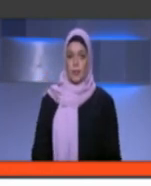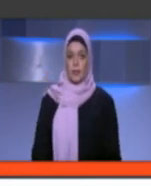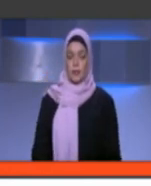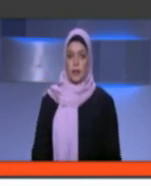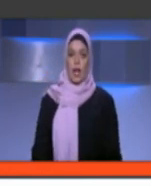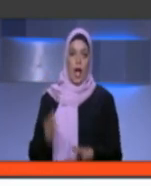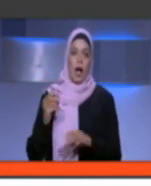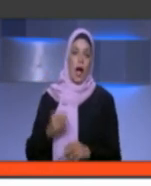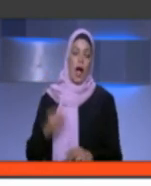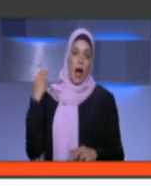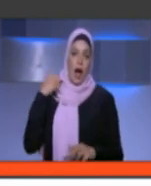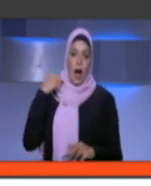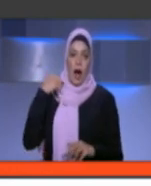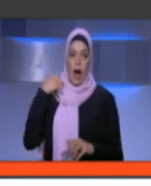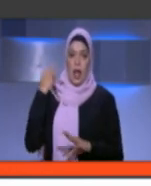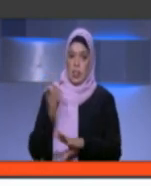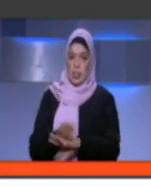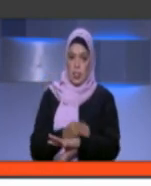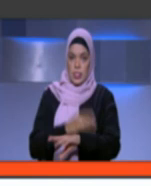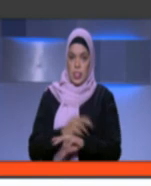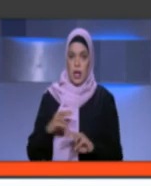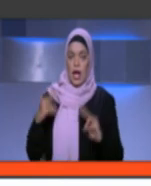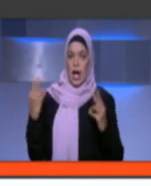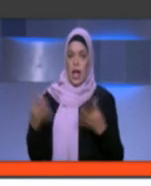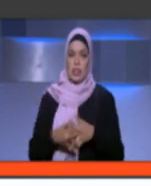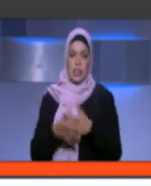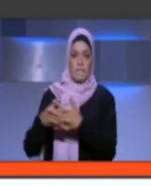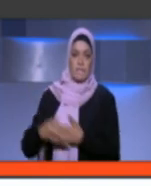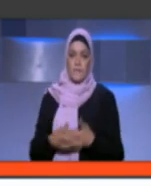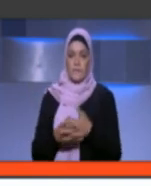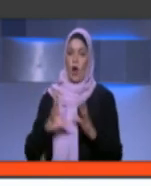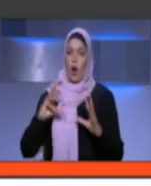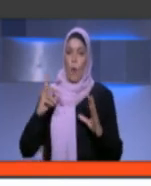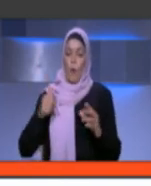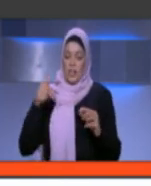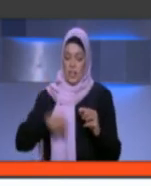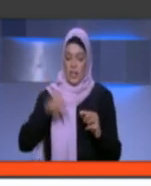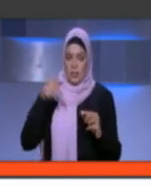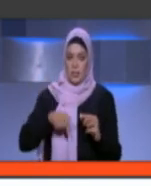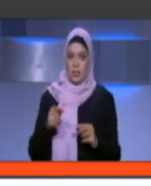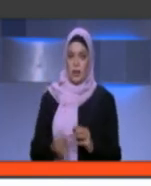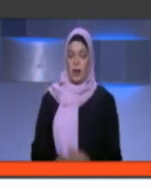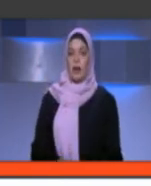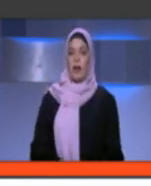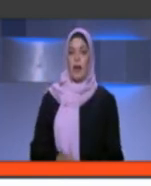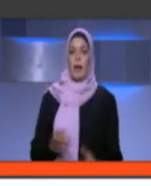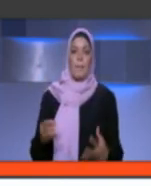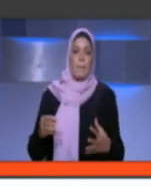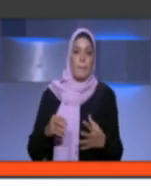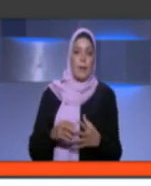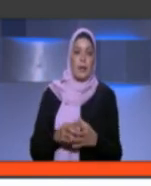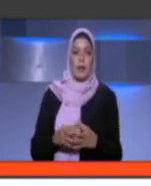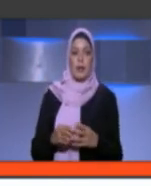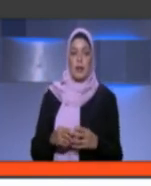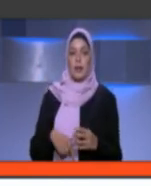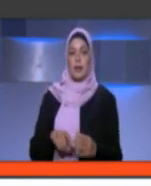عدد الإصابات في كافة أنحاء الولايات المتحدة وصلت حتى الآن إلى ما يقرب من